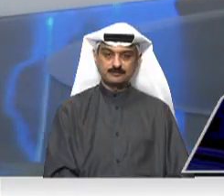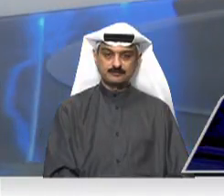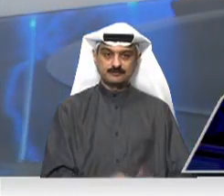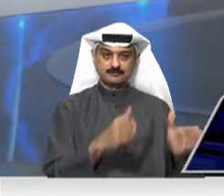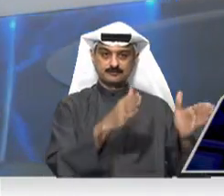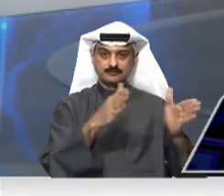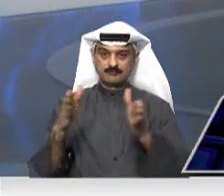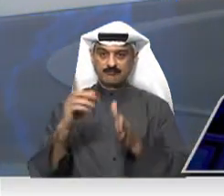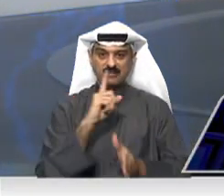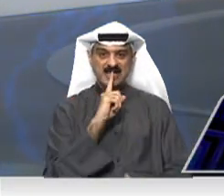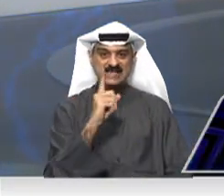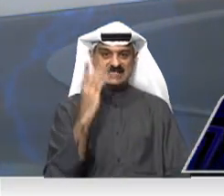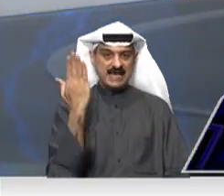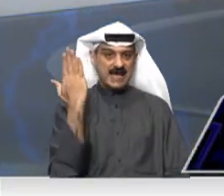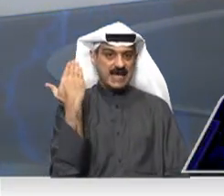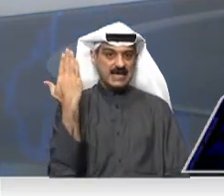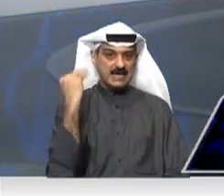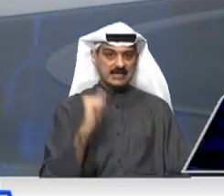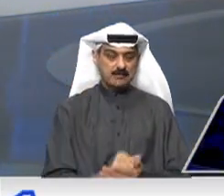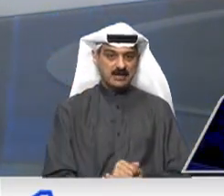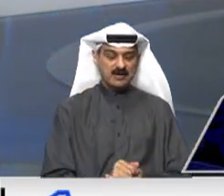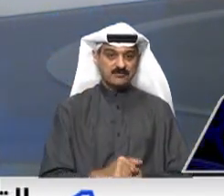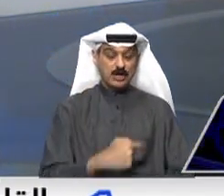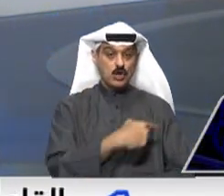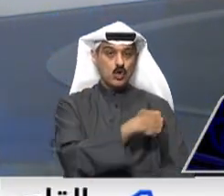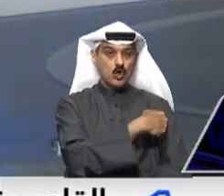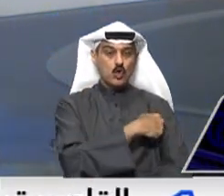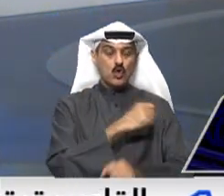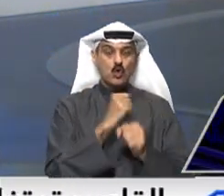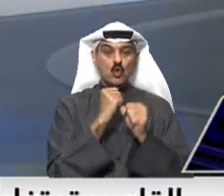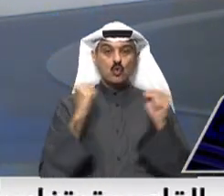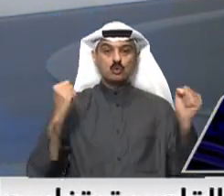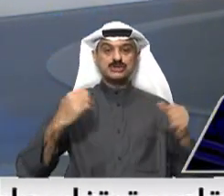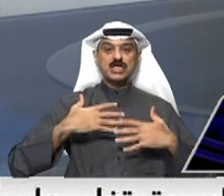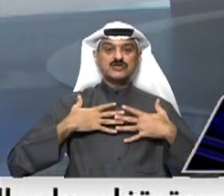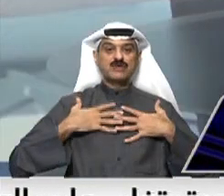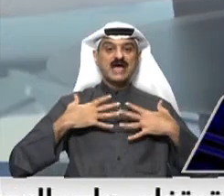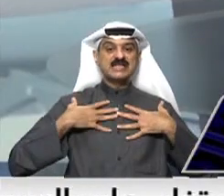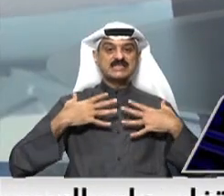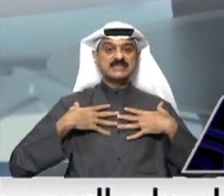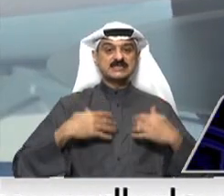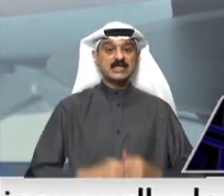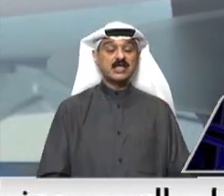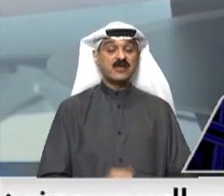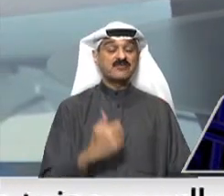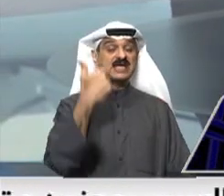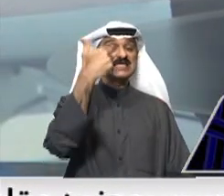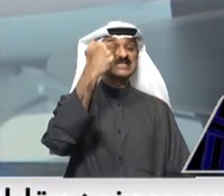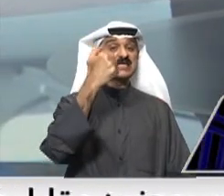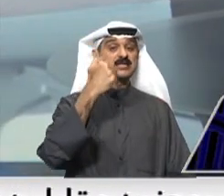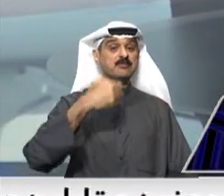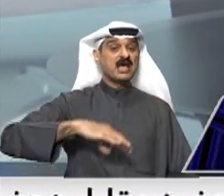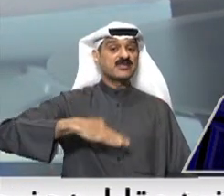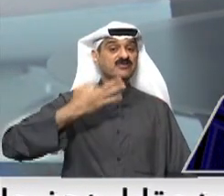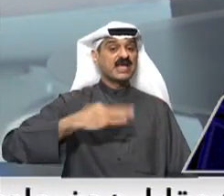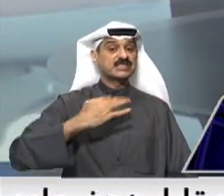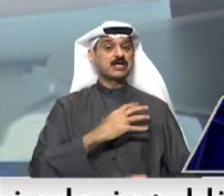خلال العام الماضي وسدى أجرى مستشفى الصدر 600 عملية جراحة للقلب